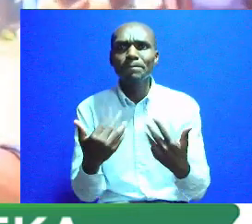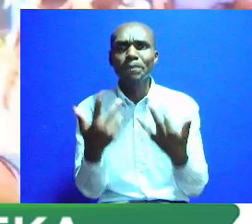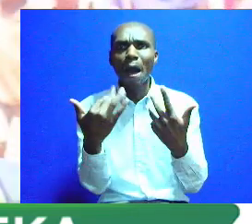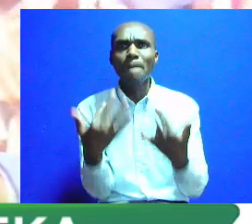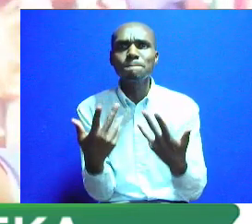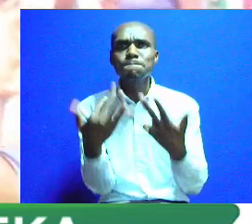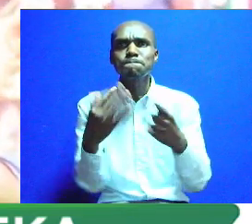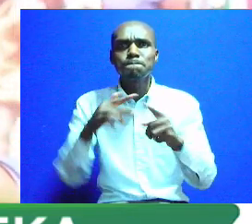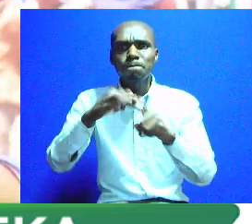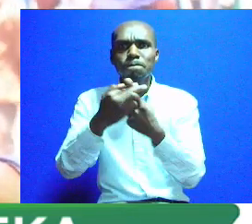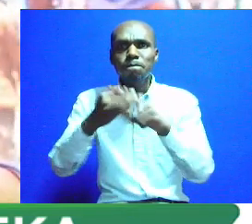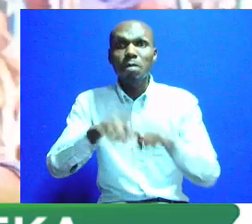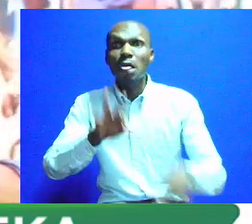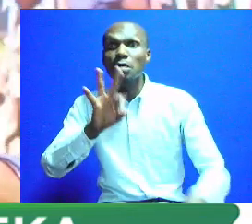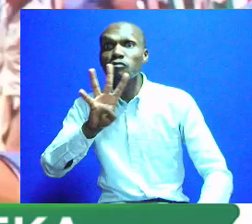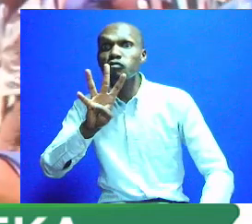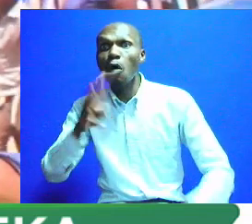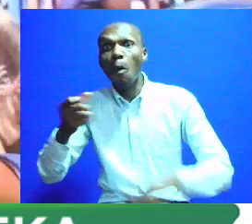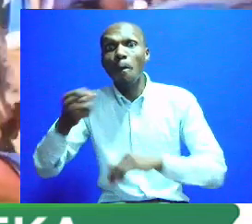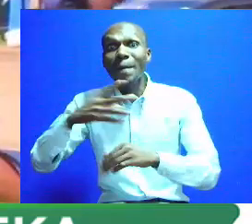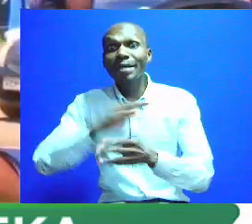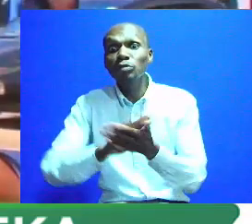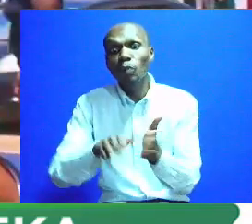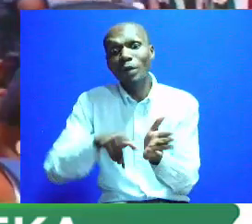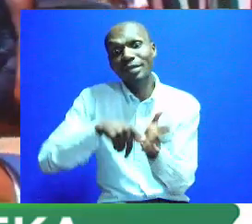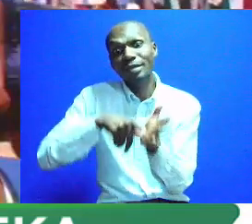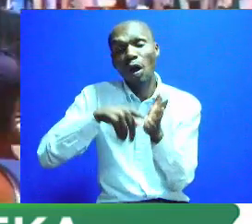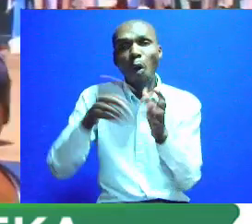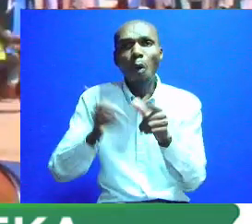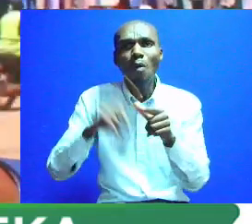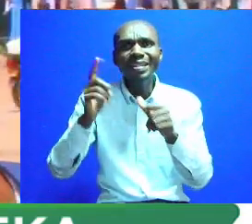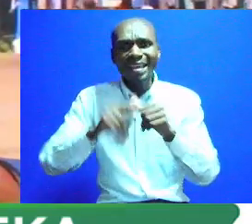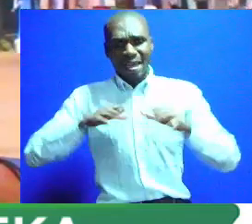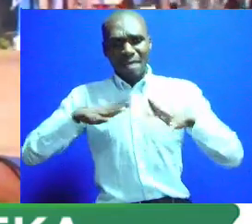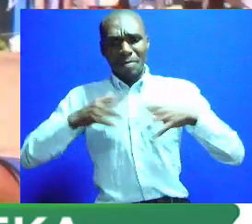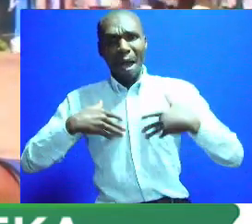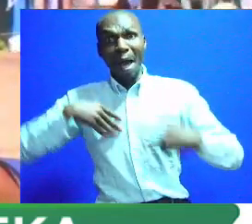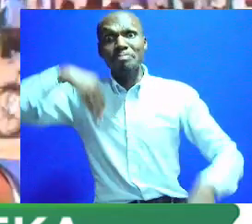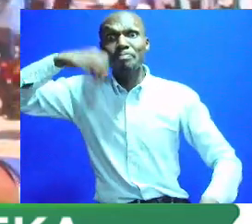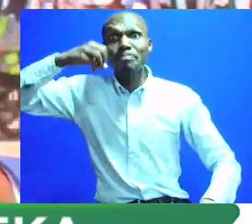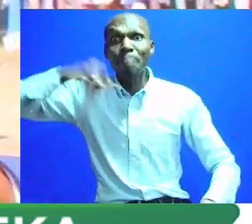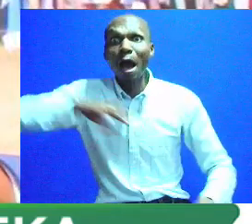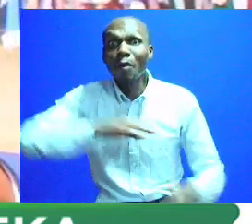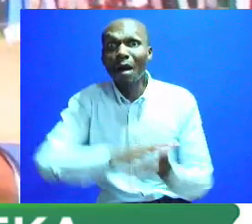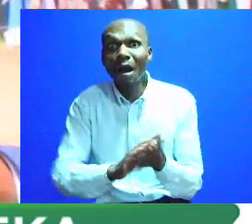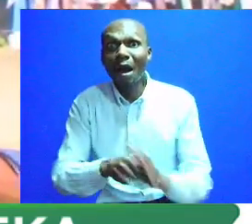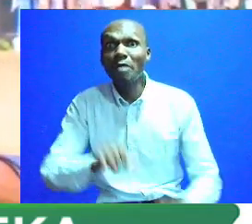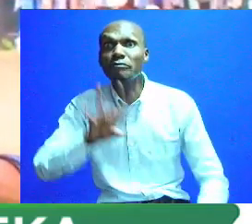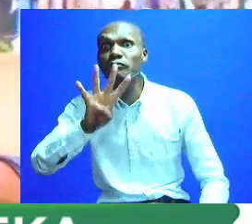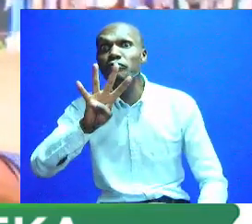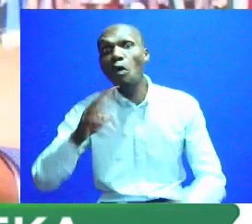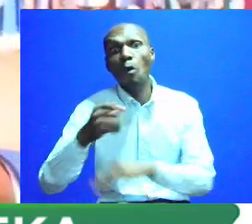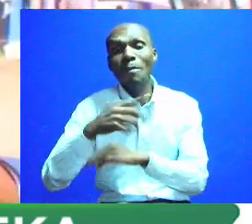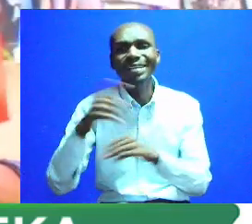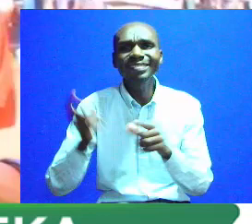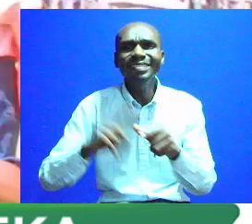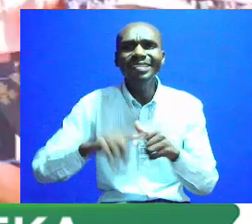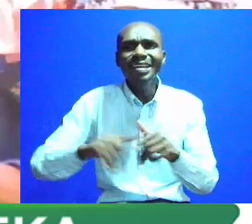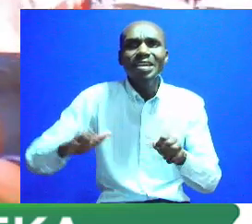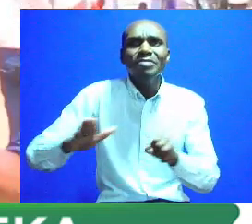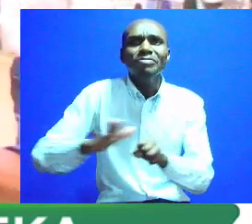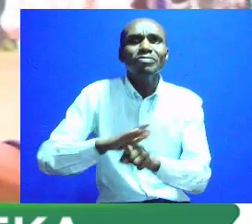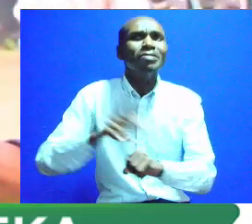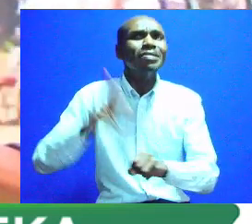mitie nyene etanya gocha abantu baito baburi ru estima mitie nyene in general we see to experience